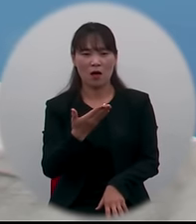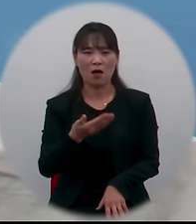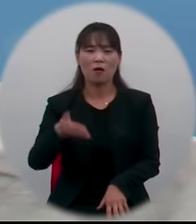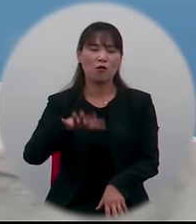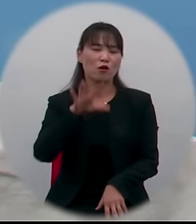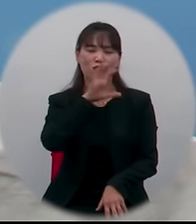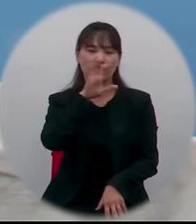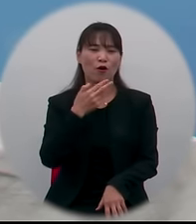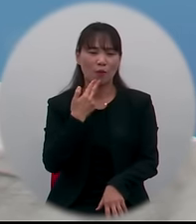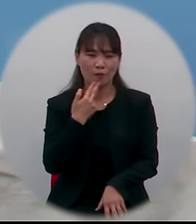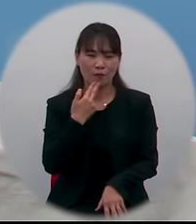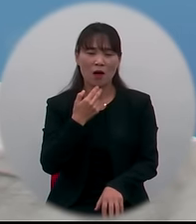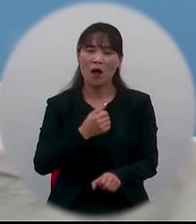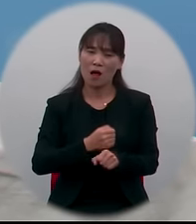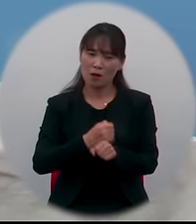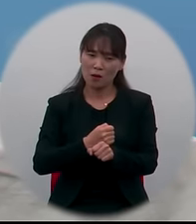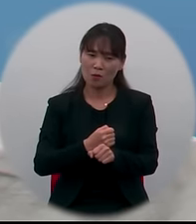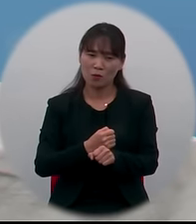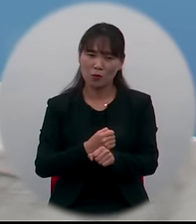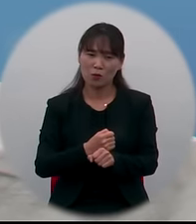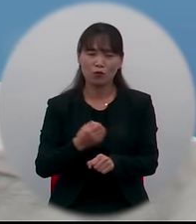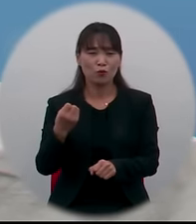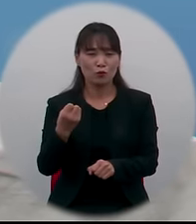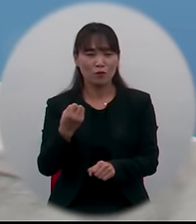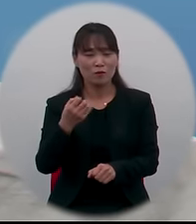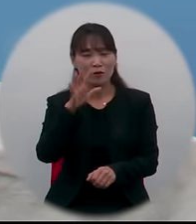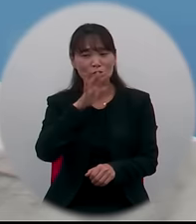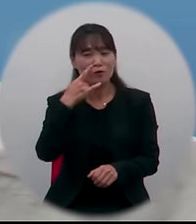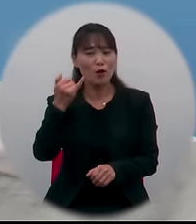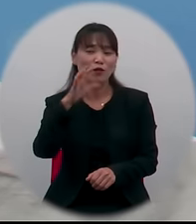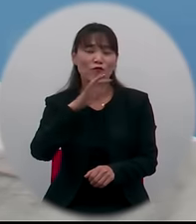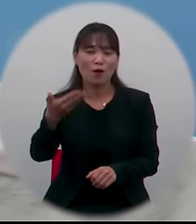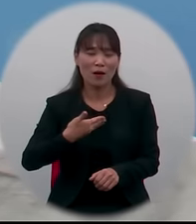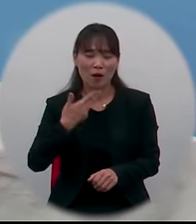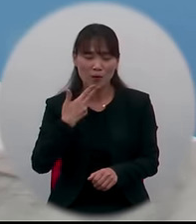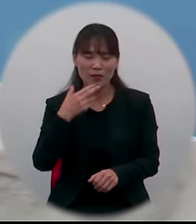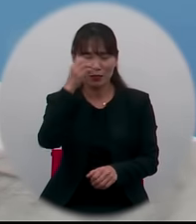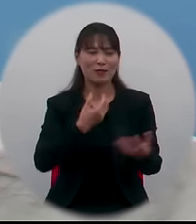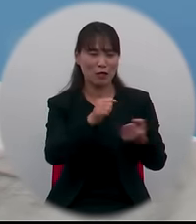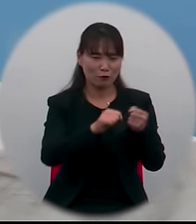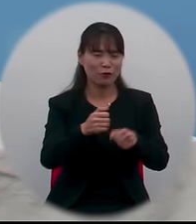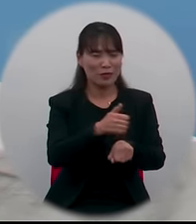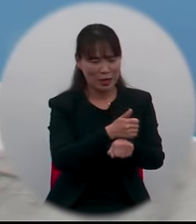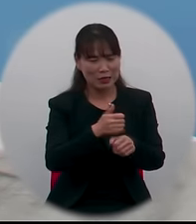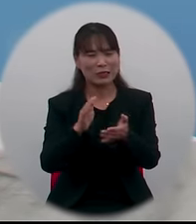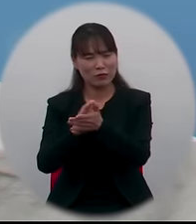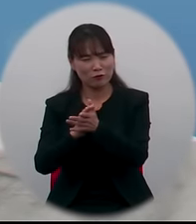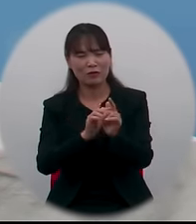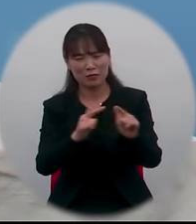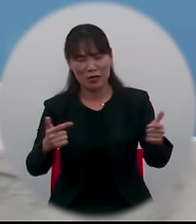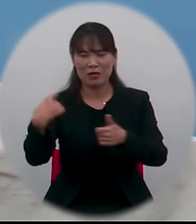승복할 수가 있어요 근데 그런 훈련을 안 받은 아이들은 누구한테 게임 코칭을 받을까요 그래요 태권도장 다니는